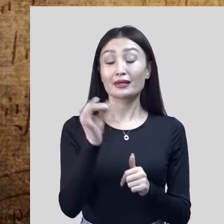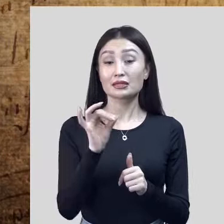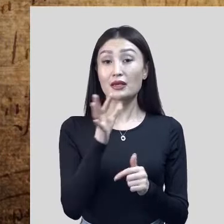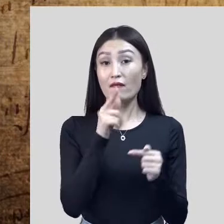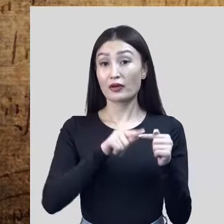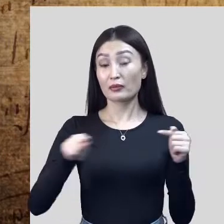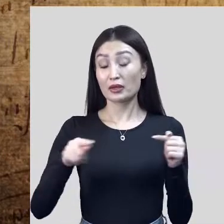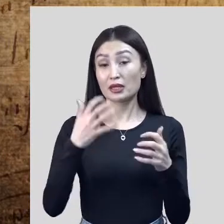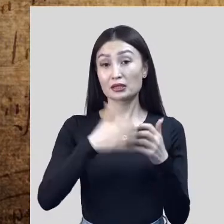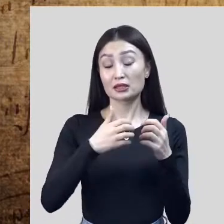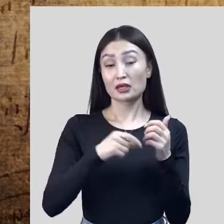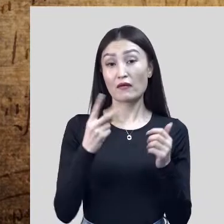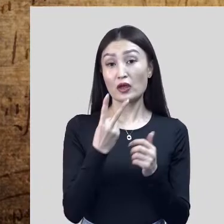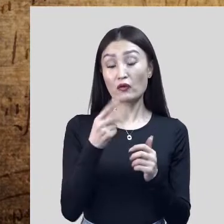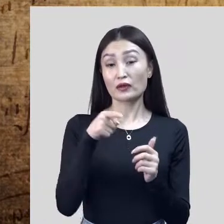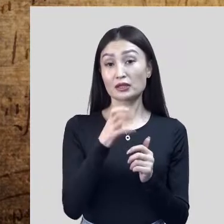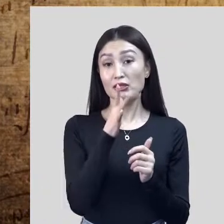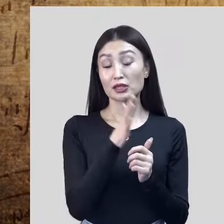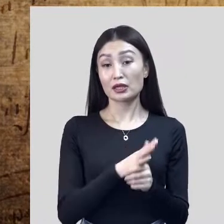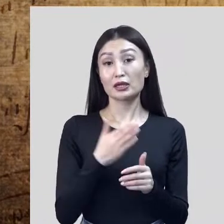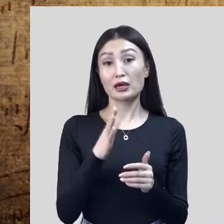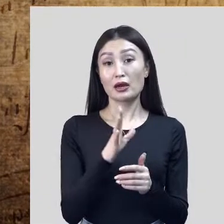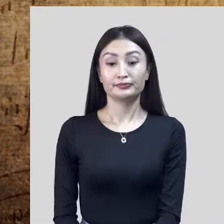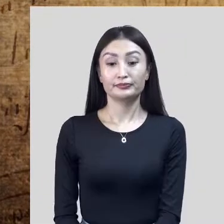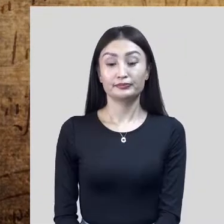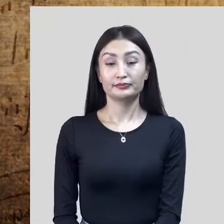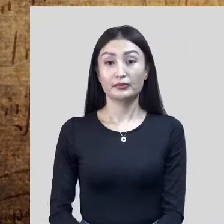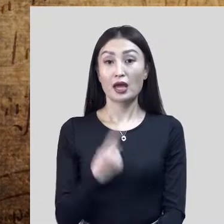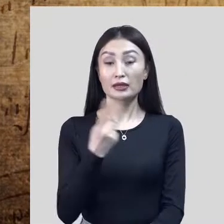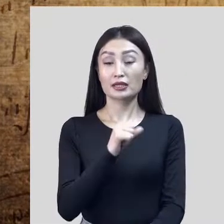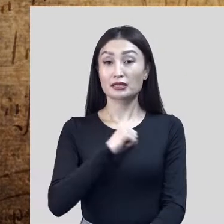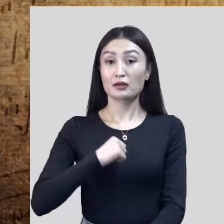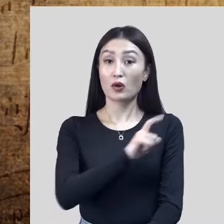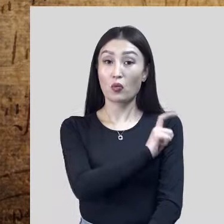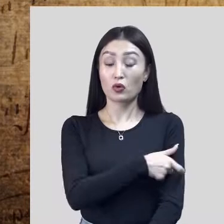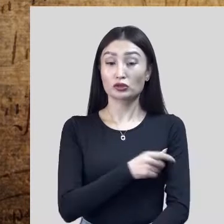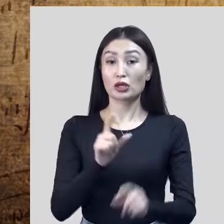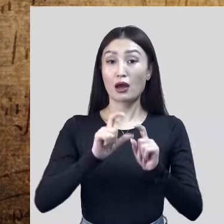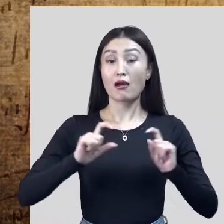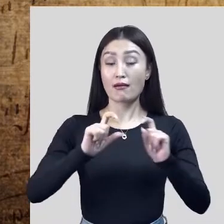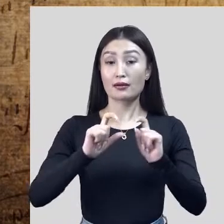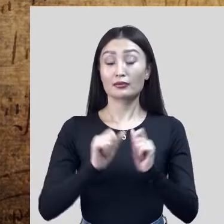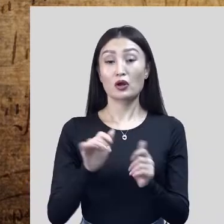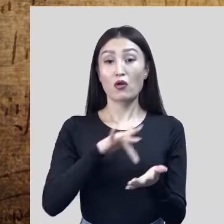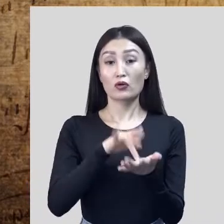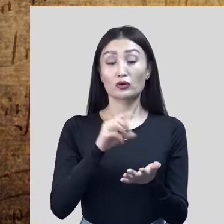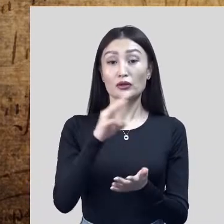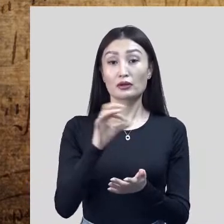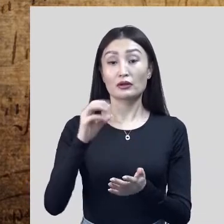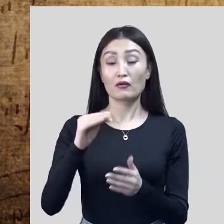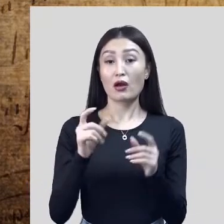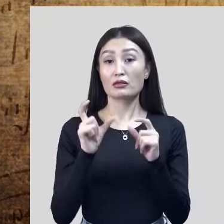это середина второго тысячелетия до н.э., существовала Микенская крепость. Одна из самых мощных крепостей была у города Тиринф,